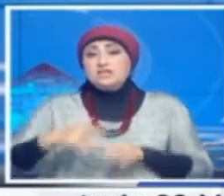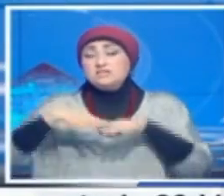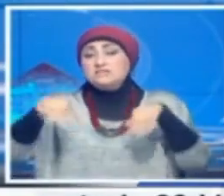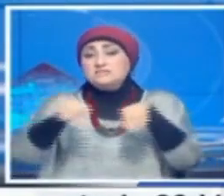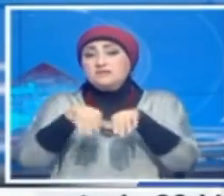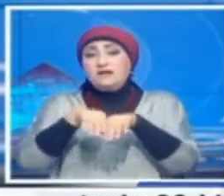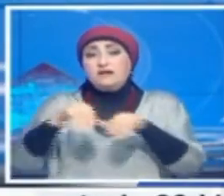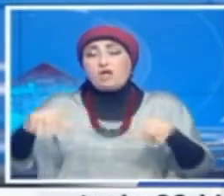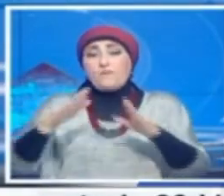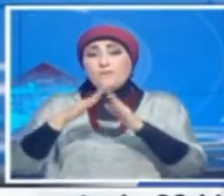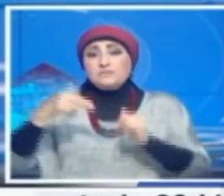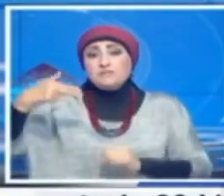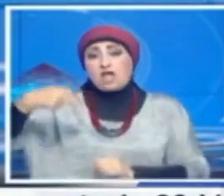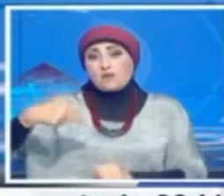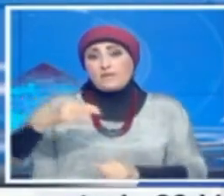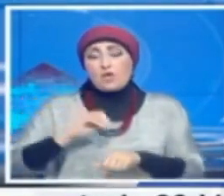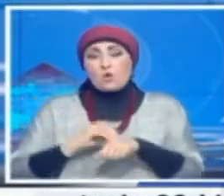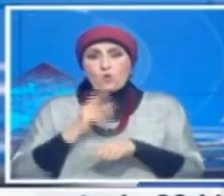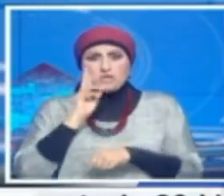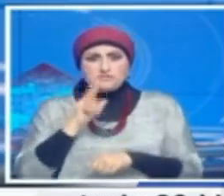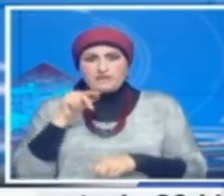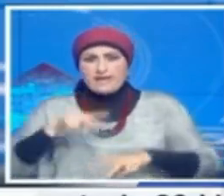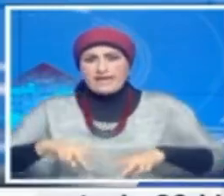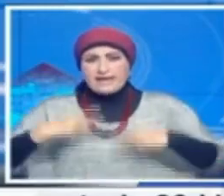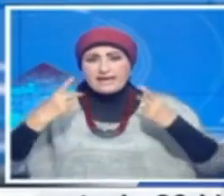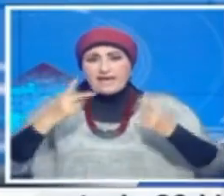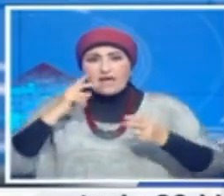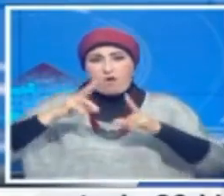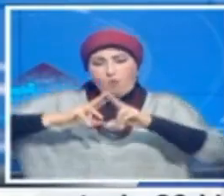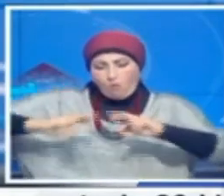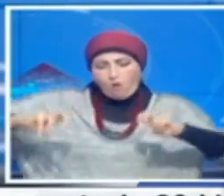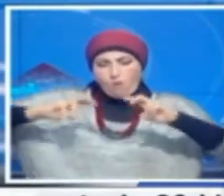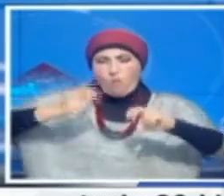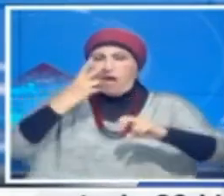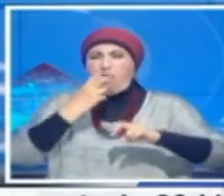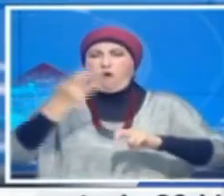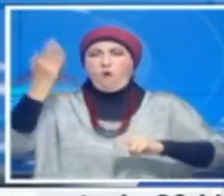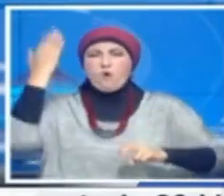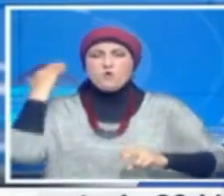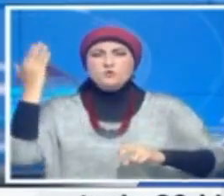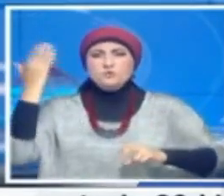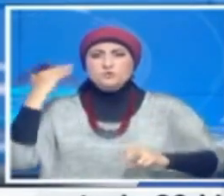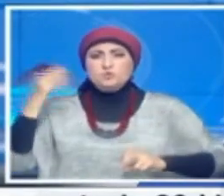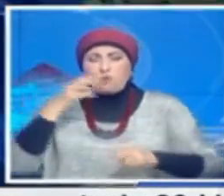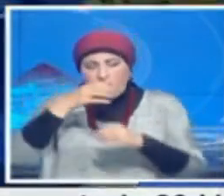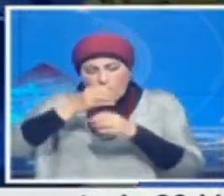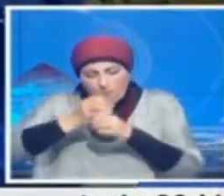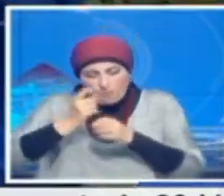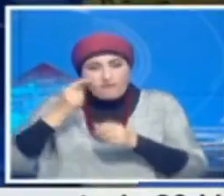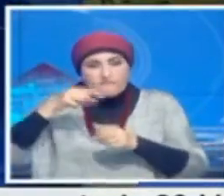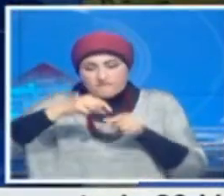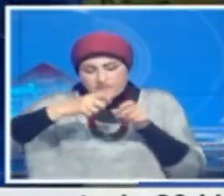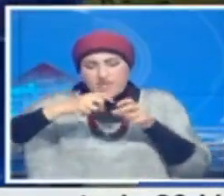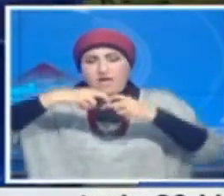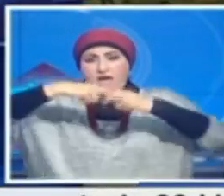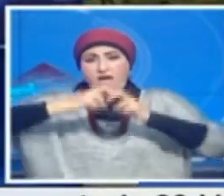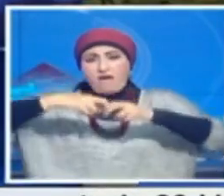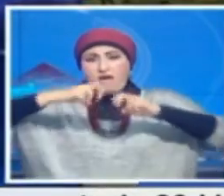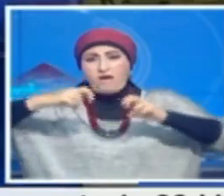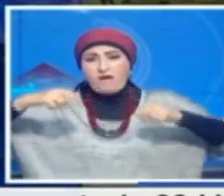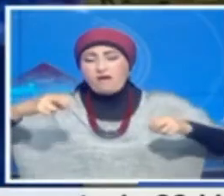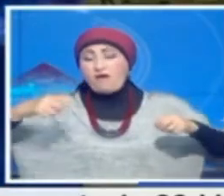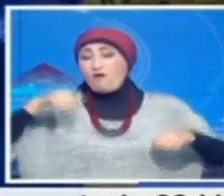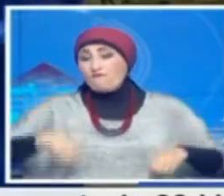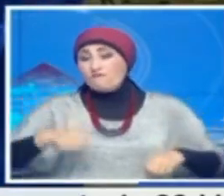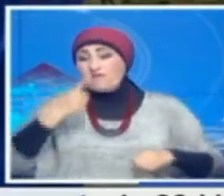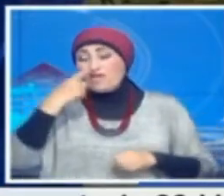بصحراء مصر الغربية، حيث أسفرت الرحلة عن اكتشاف حفرية لفقرة مغطاة برواسب صلبة